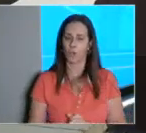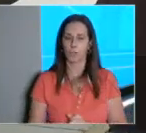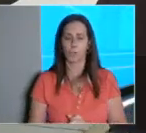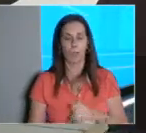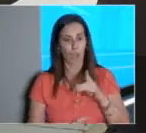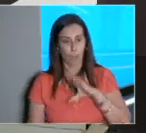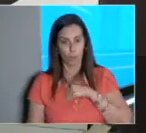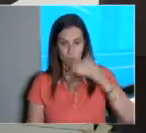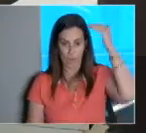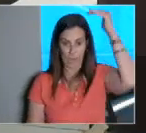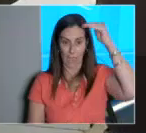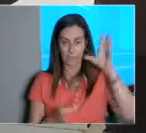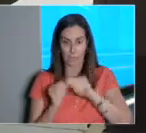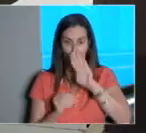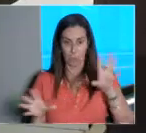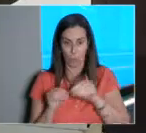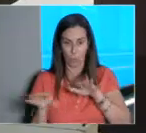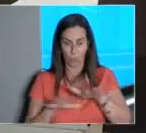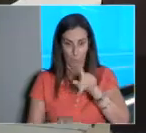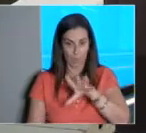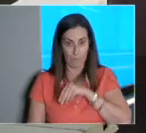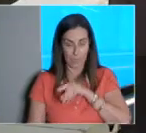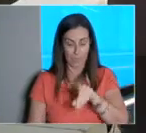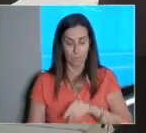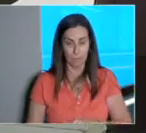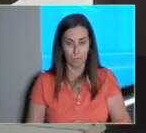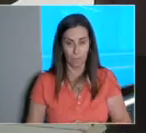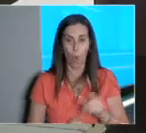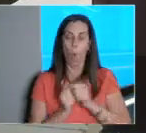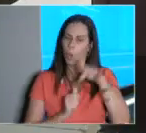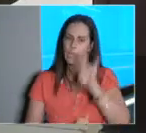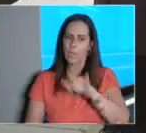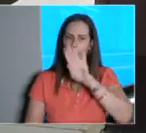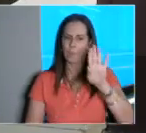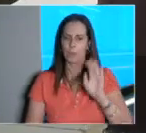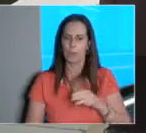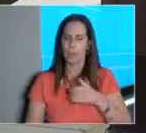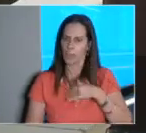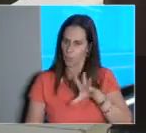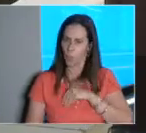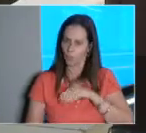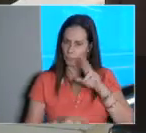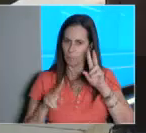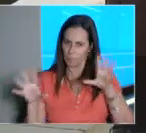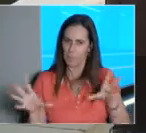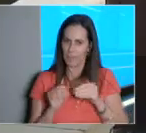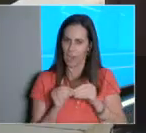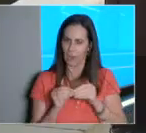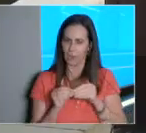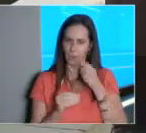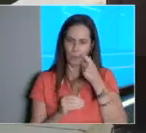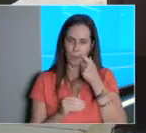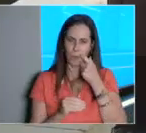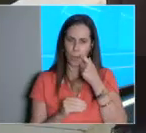אתה כן. מוכן שגנץ יישב עם נתניהו באותה ממשלה? אתה מסכים עם הווטו על נתניהו? אני מוכן שהם יישבו ביחד,